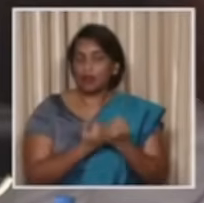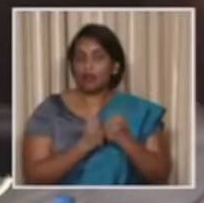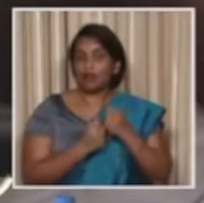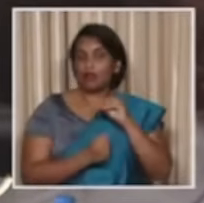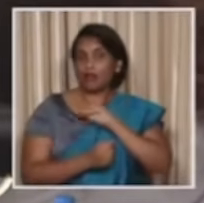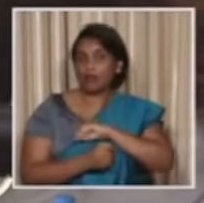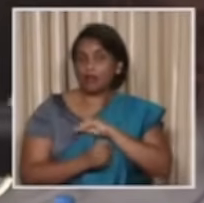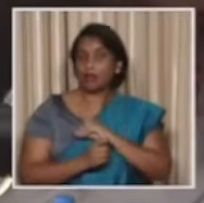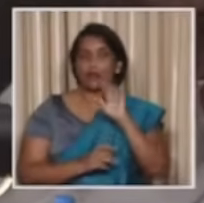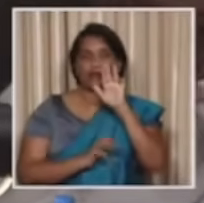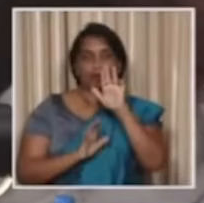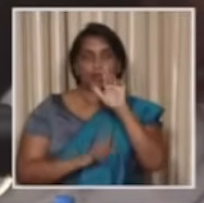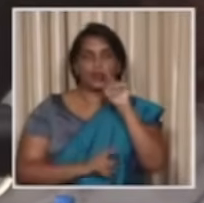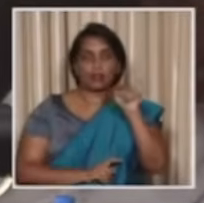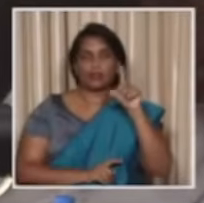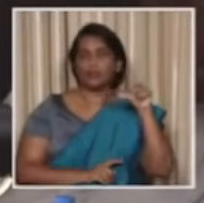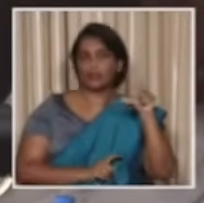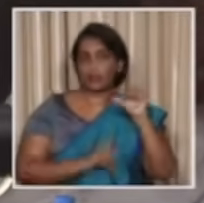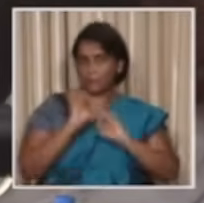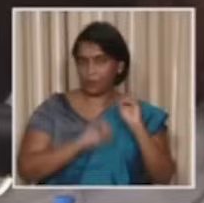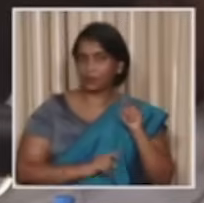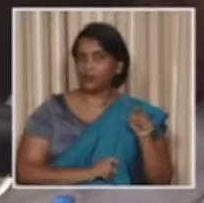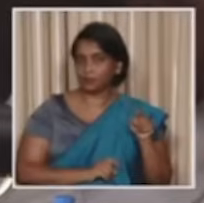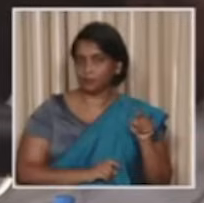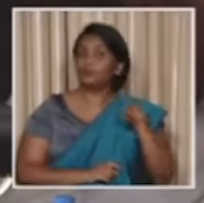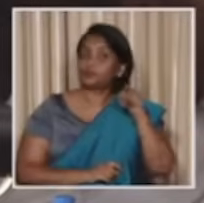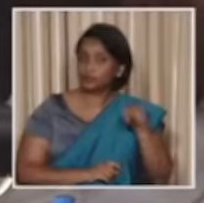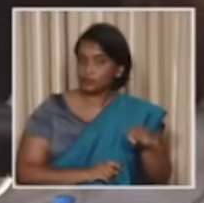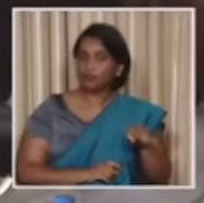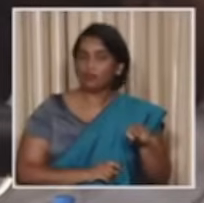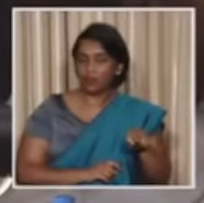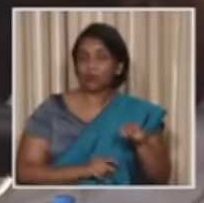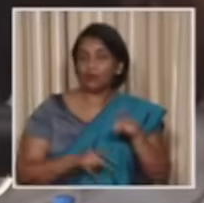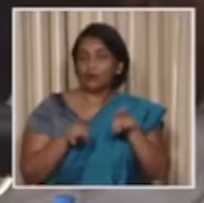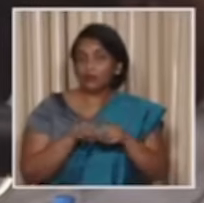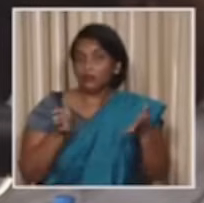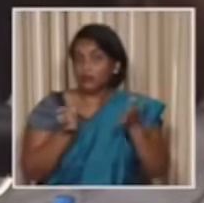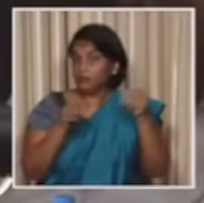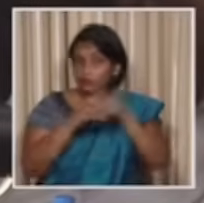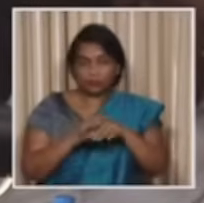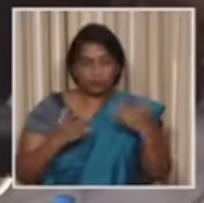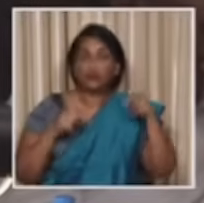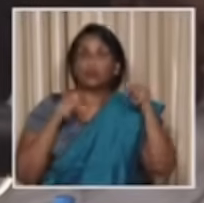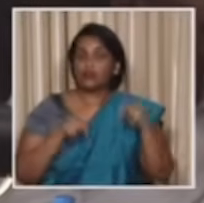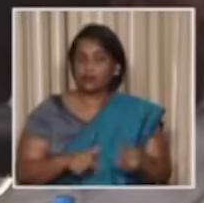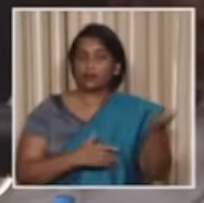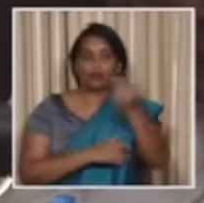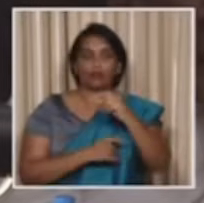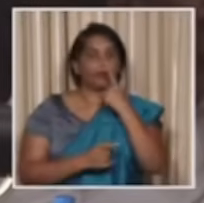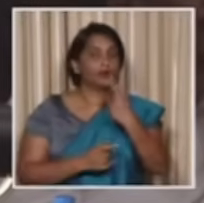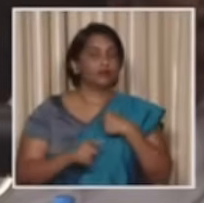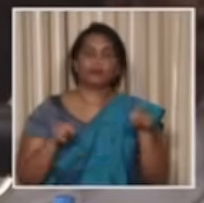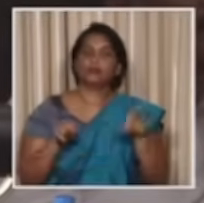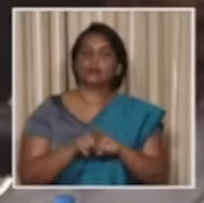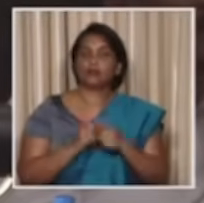ප්‍රතිලාභය 9.7යි. හරි එහෙමනම් මේ DDU එකට සම්බන්ධ වුණේ නැත්නම් අද ඔවුන් අපිට කියපු